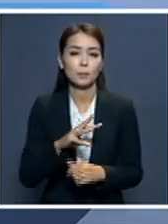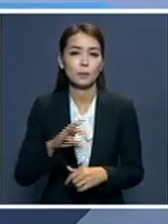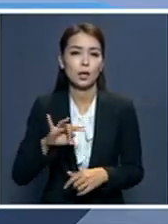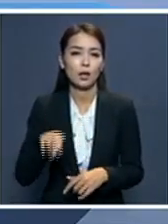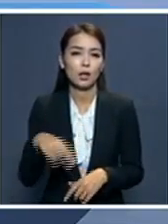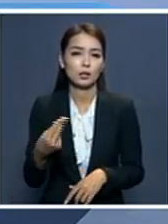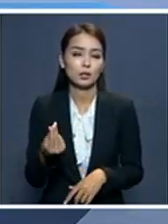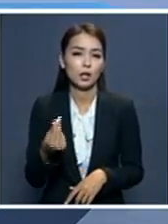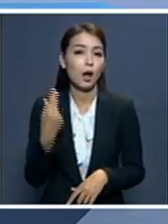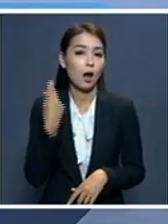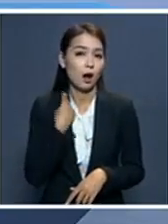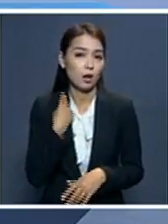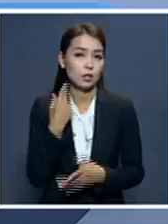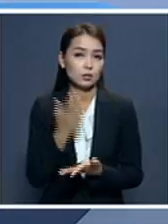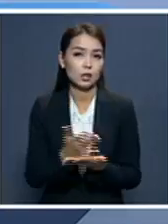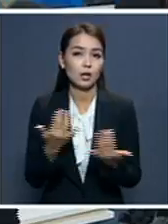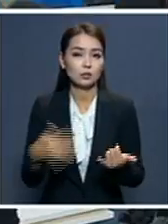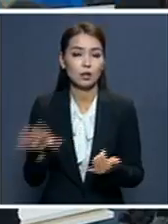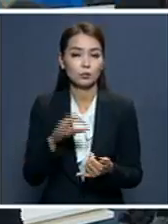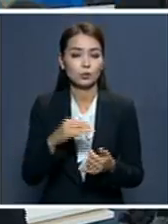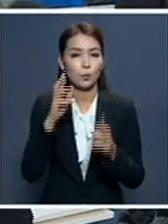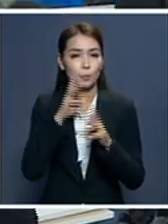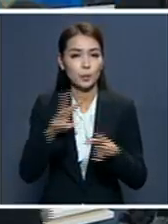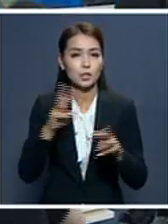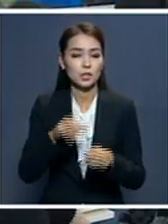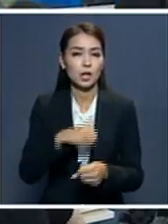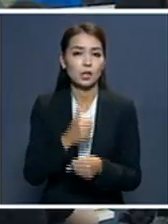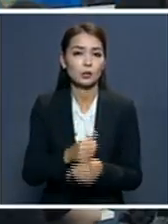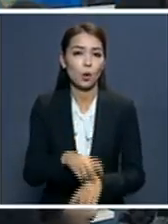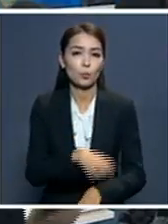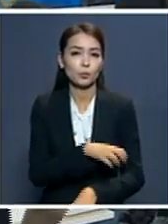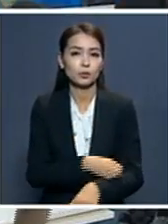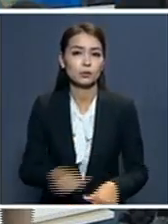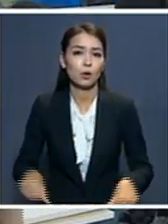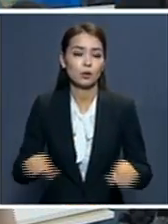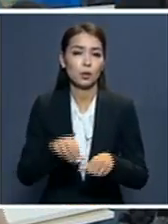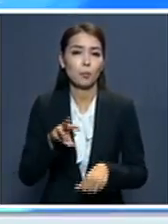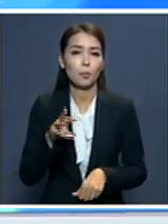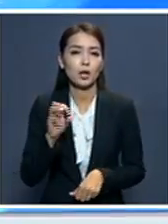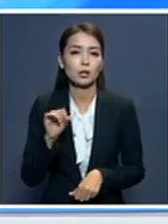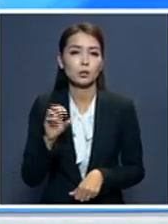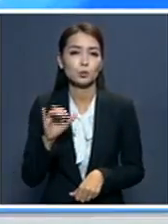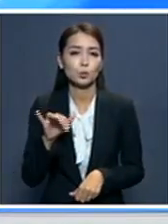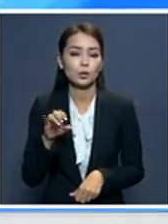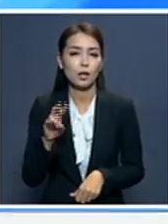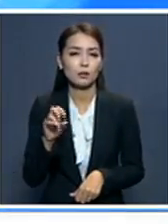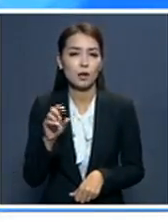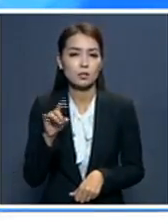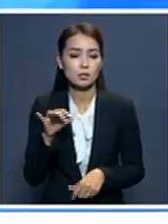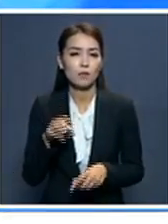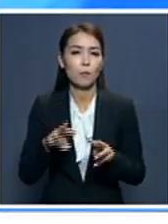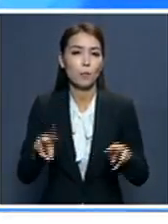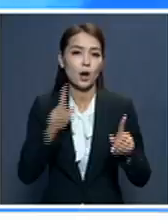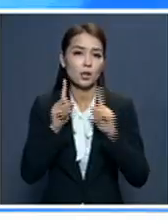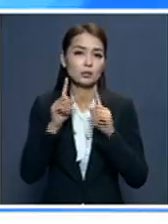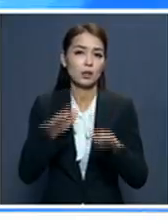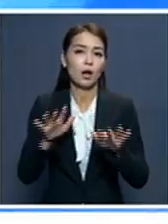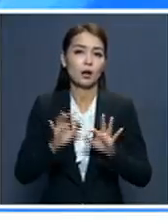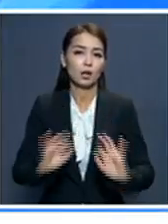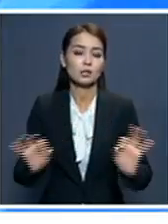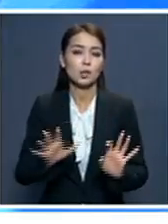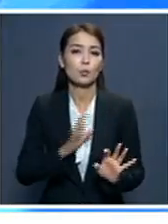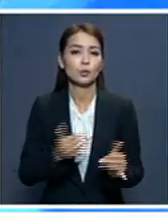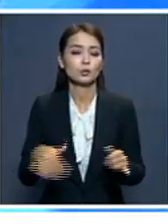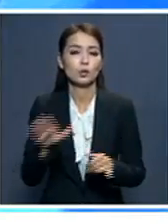қарыз. Бұл туралы мемлекеттік кірістер комитетінің төрағасы Марат Сұлтанғазиев баспасөз мәслихатында айтты. Оның сөзінше, жеке тұлғалар